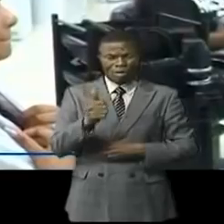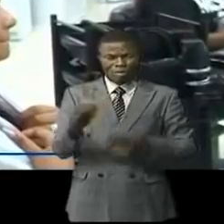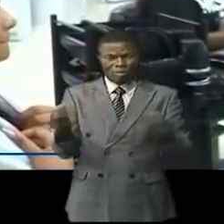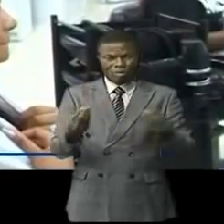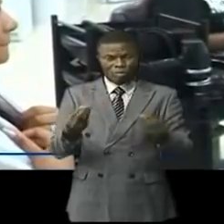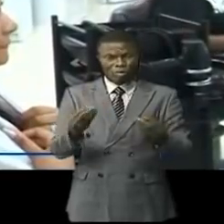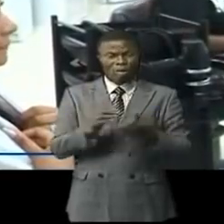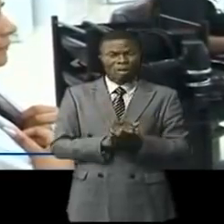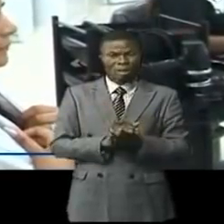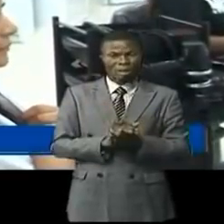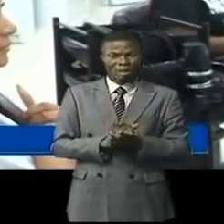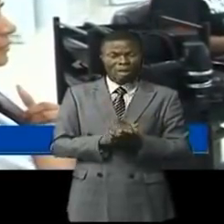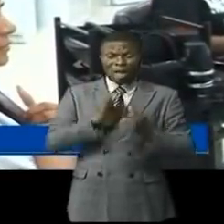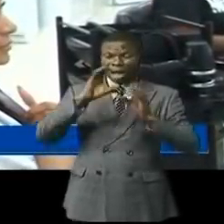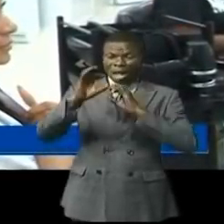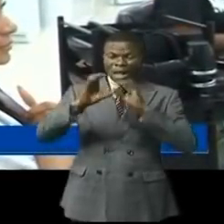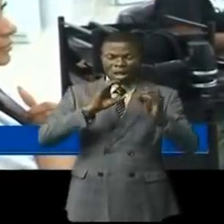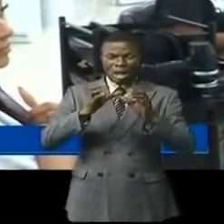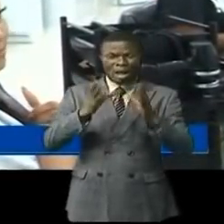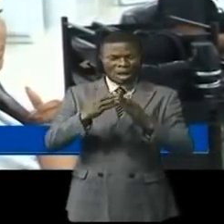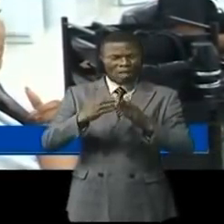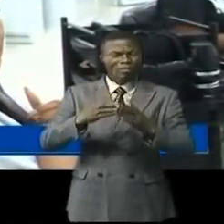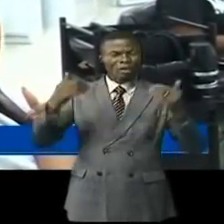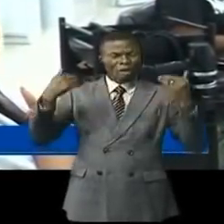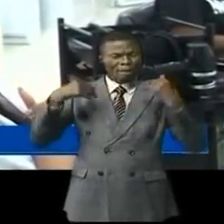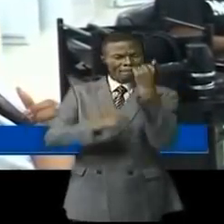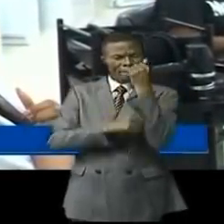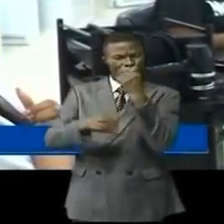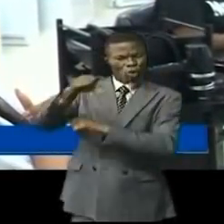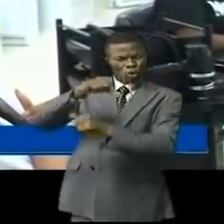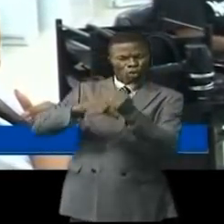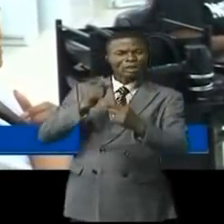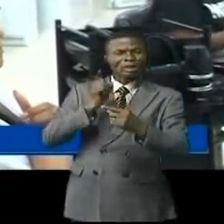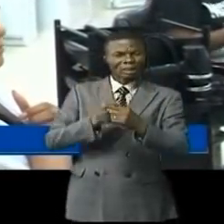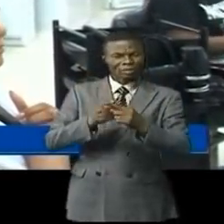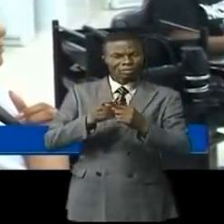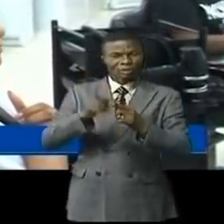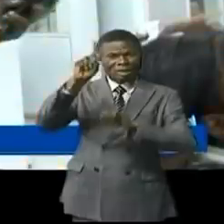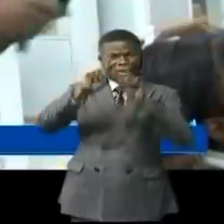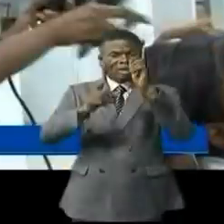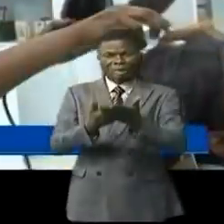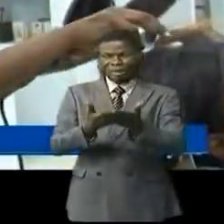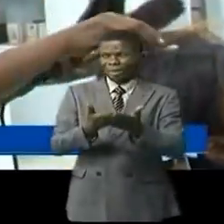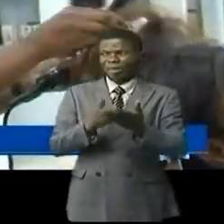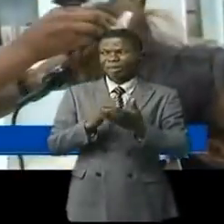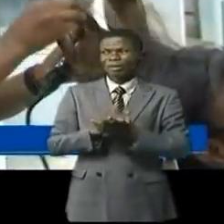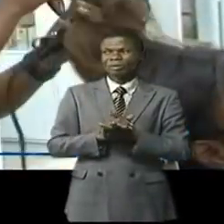Ici, la communication avec son entourage s'est faite par la langue des signes.